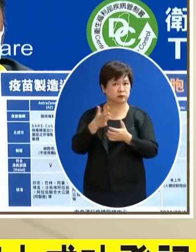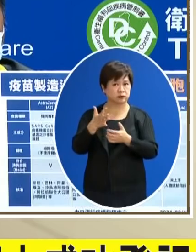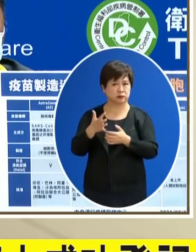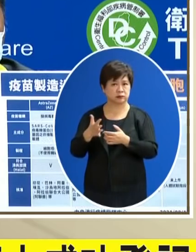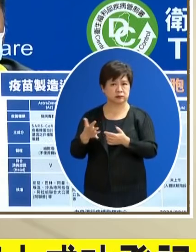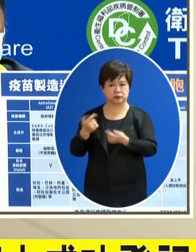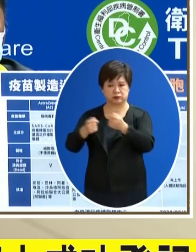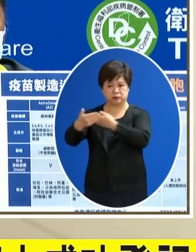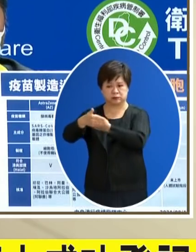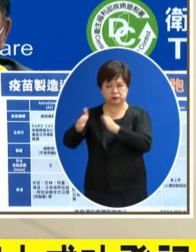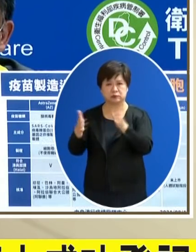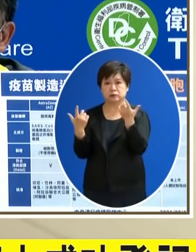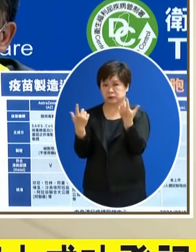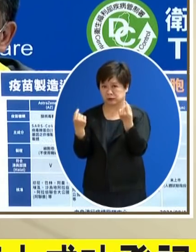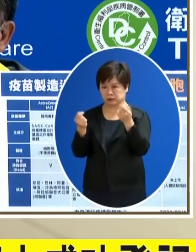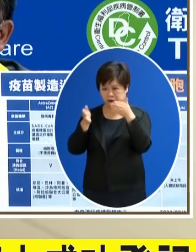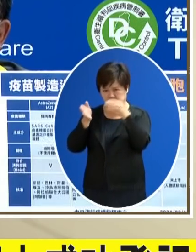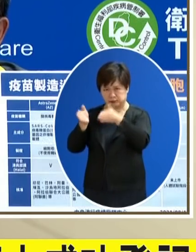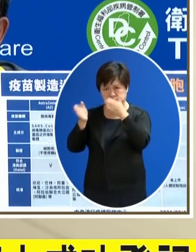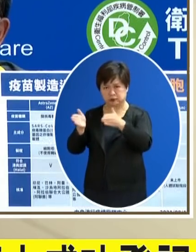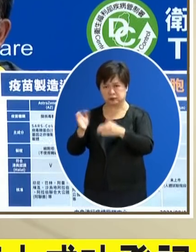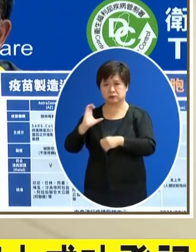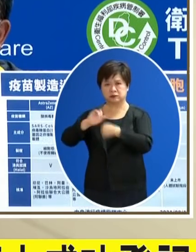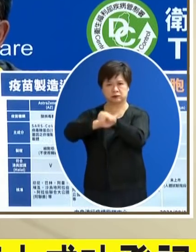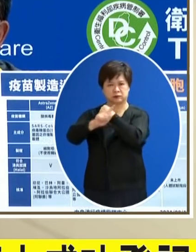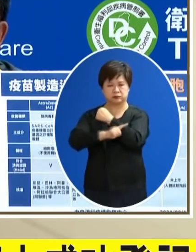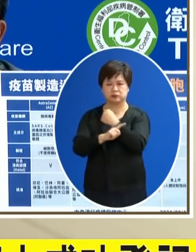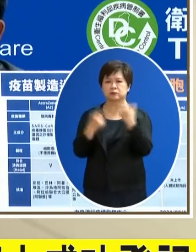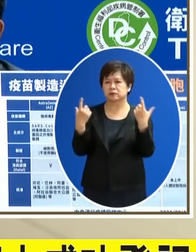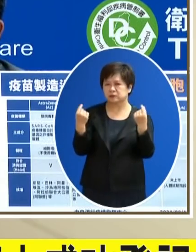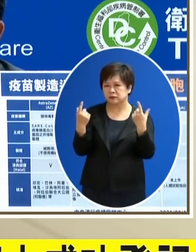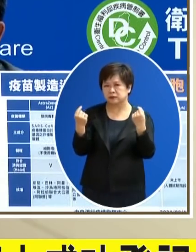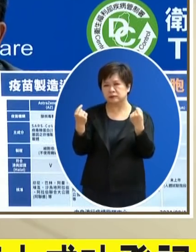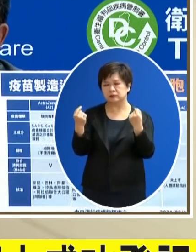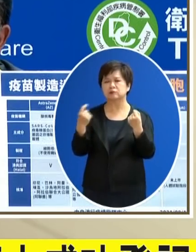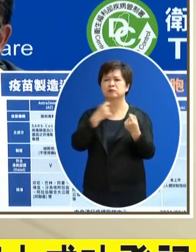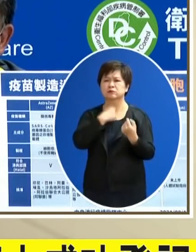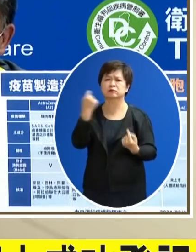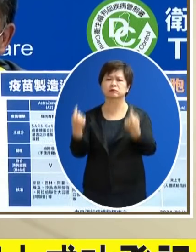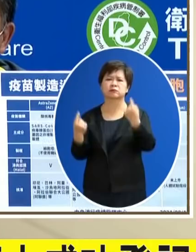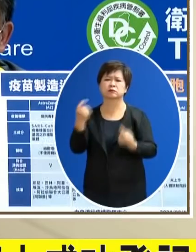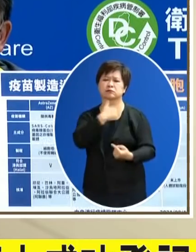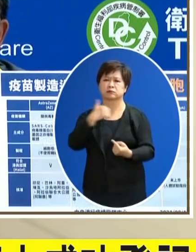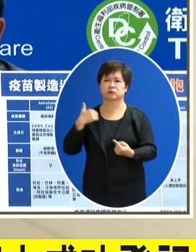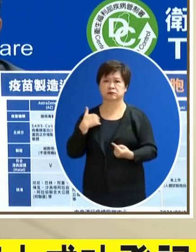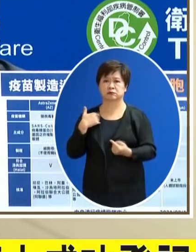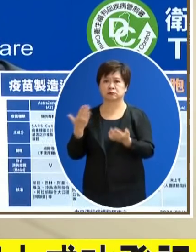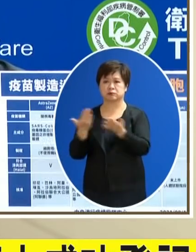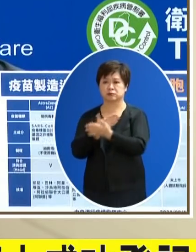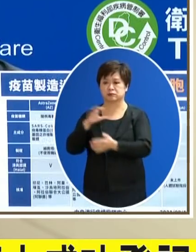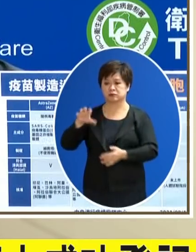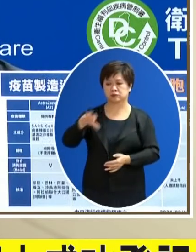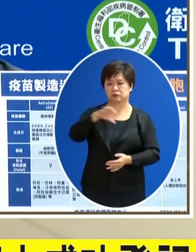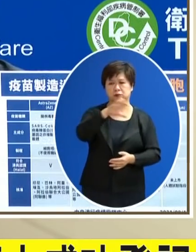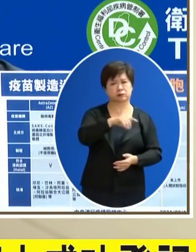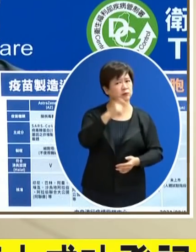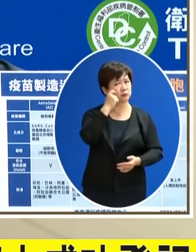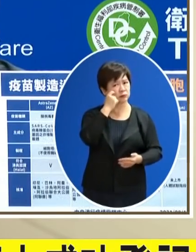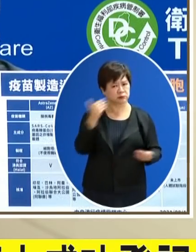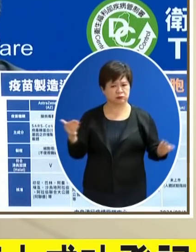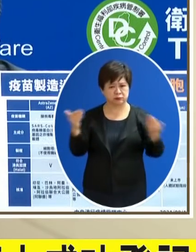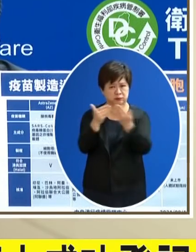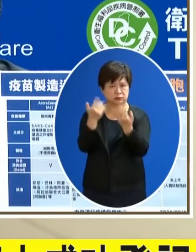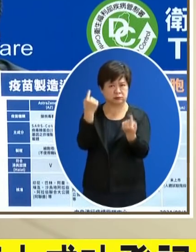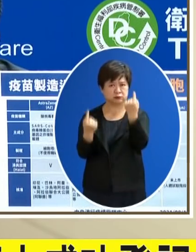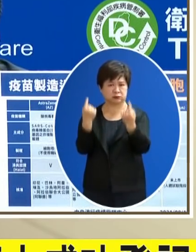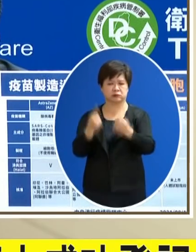同的实验室相同的方法，然后才能够做一个比较。好，那不同实验室不同的方法其实是没有办法做比